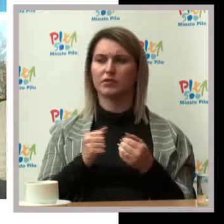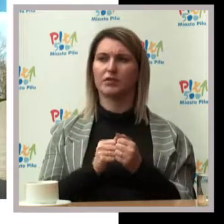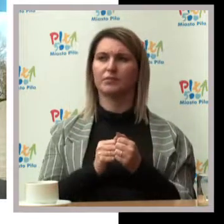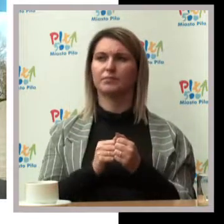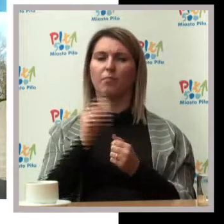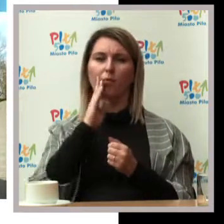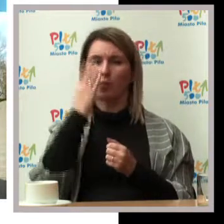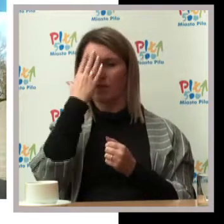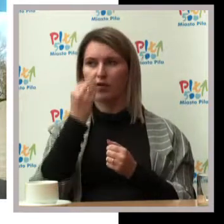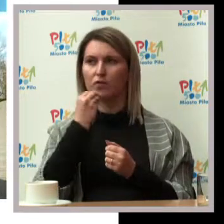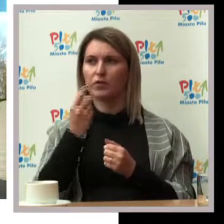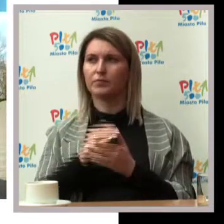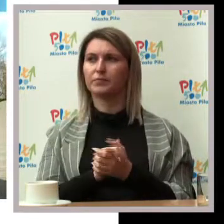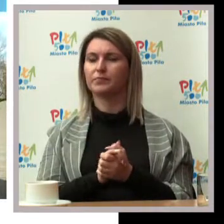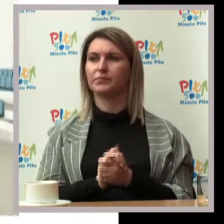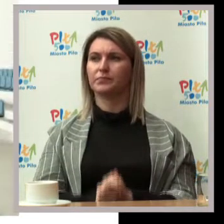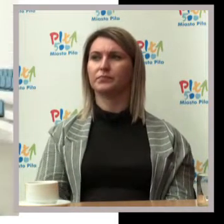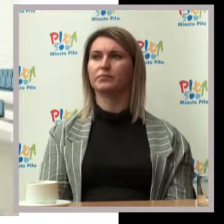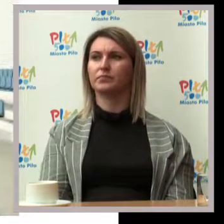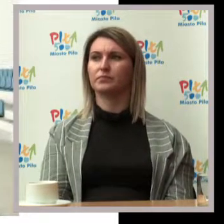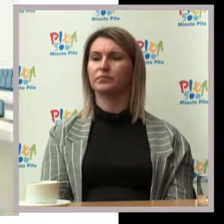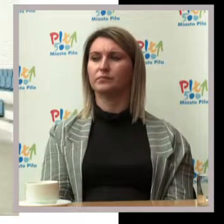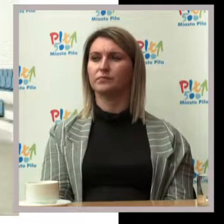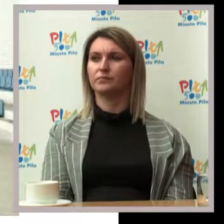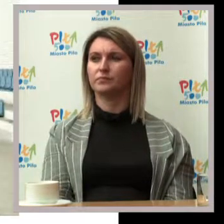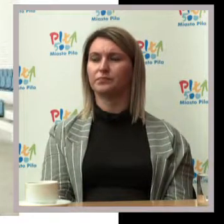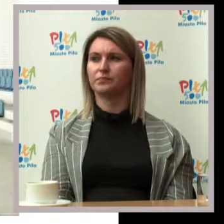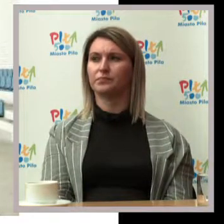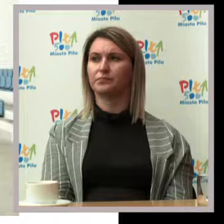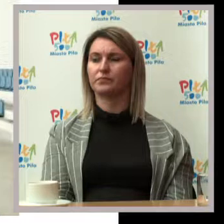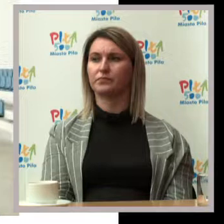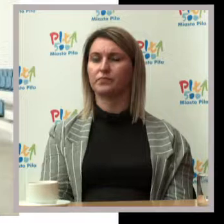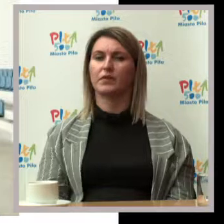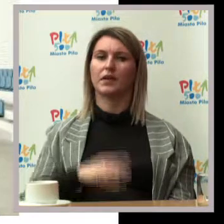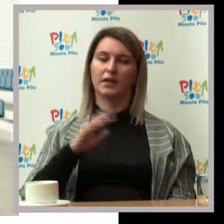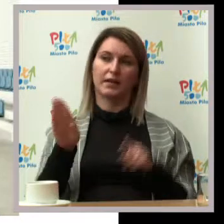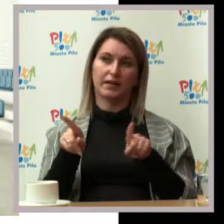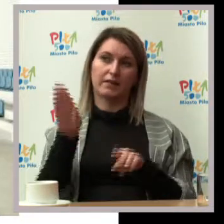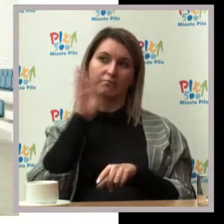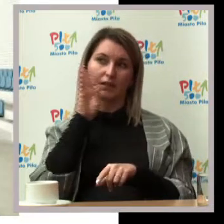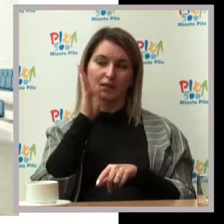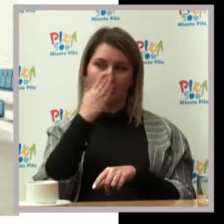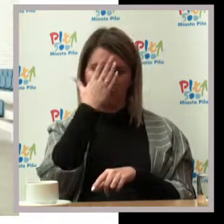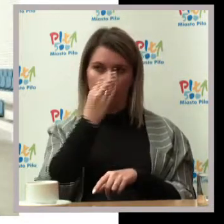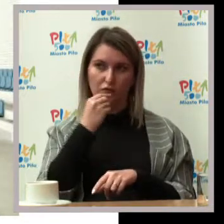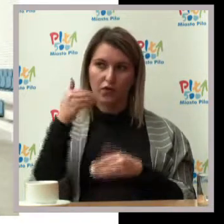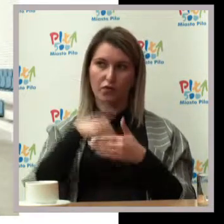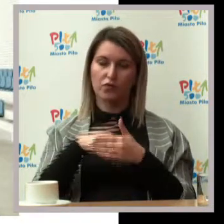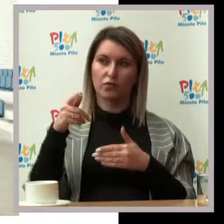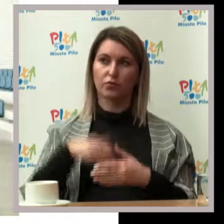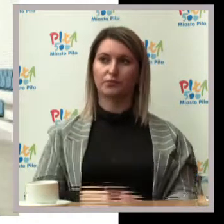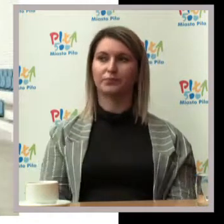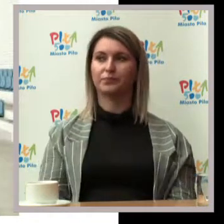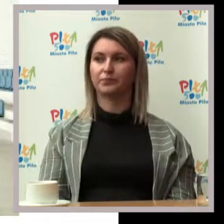odbicie istniejącej szkoły, obiektu szkoły. I tak będzie wyglądało to w środku. Wizualizację również